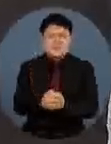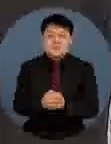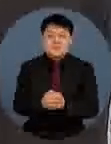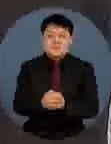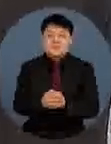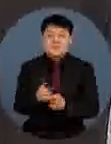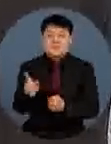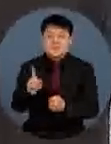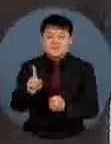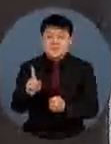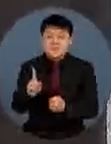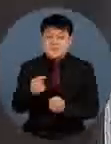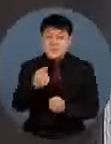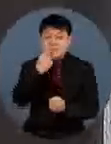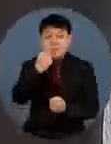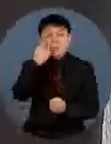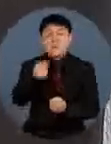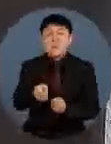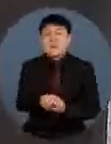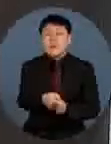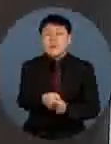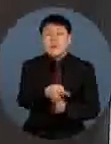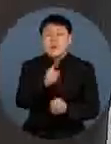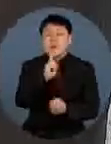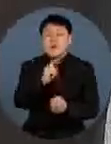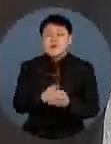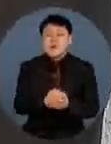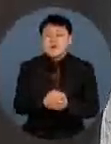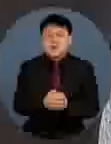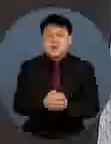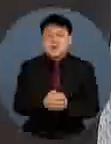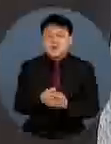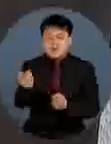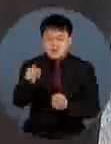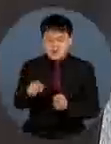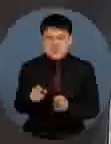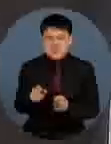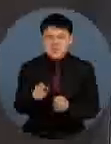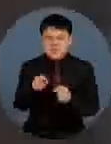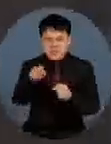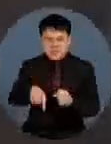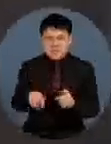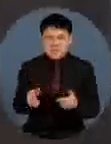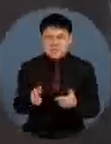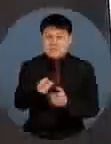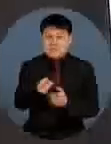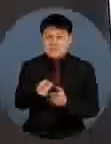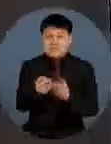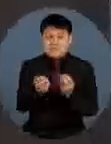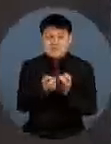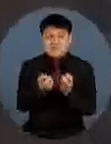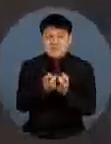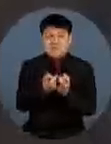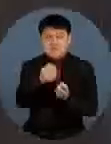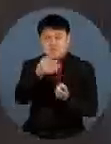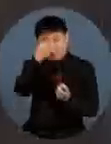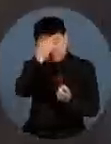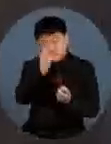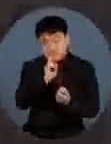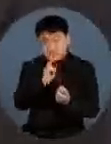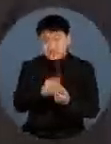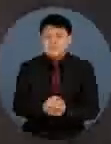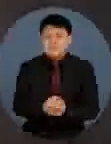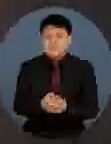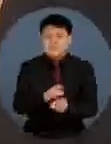이렇게 해두고 이제 알아서 네. 백이 도구라 이거 잡느냐 어디냐 물어보는 거예요. 그러니까 이거 침착하게 늘었고. 이런 게 요령입니다. 자, 그리고 이것까지 진행이